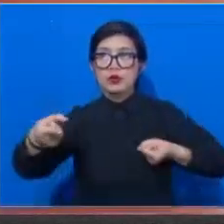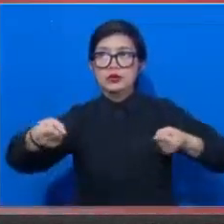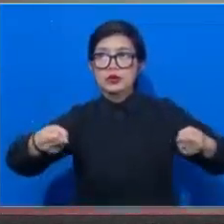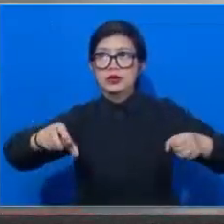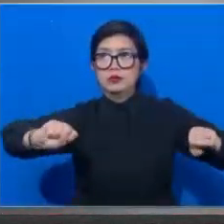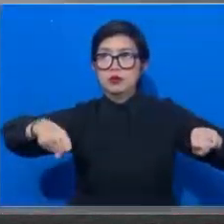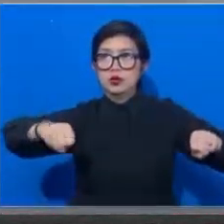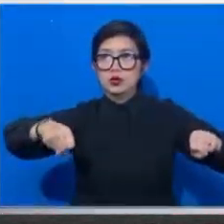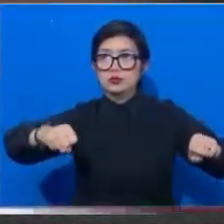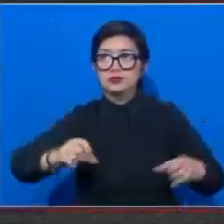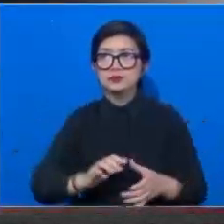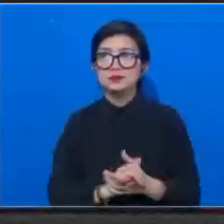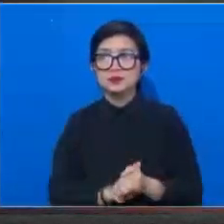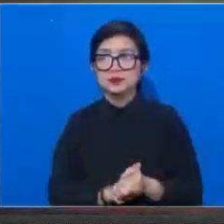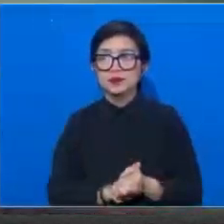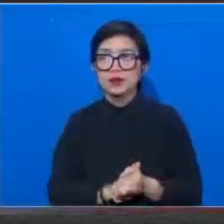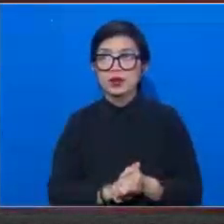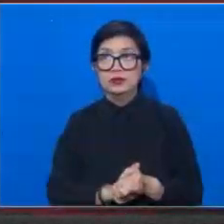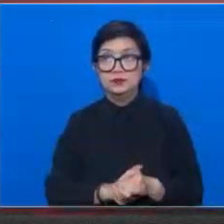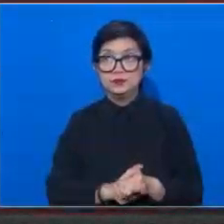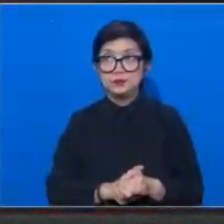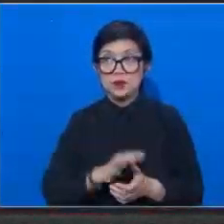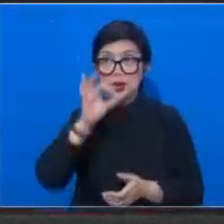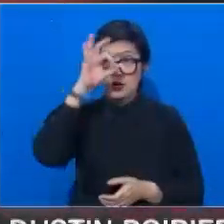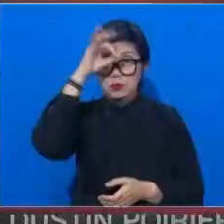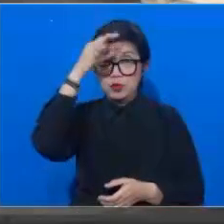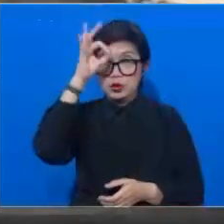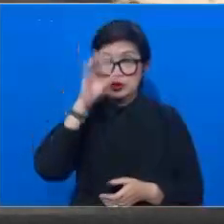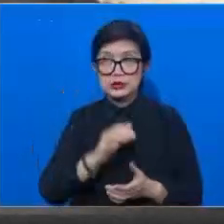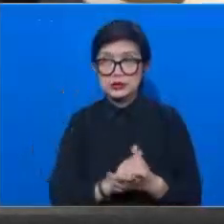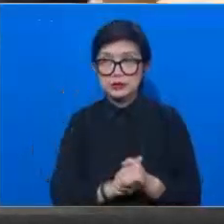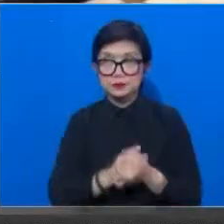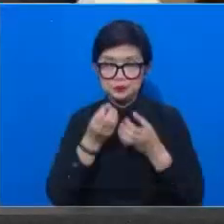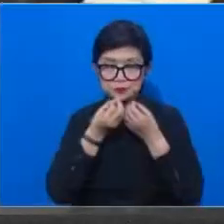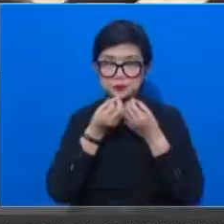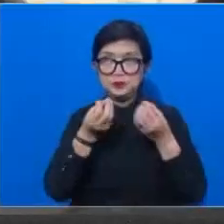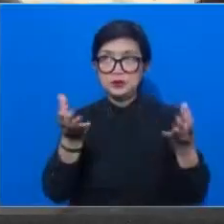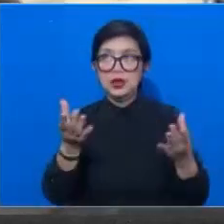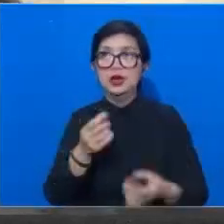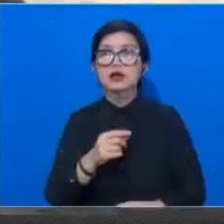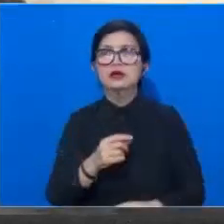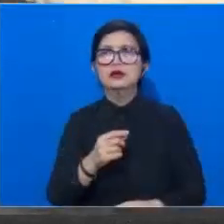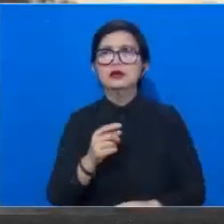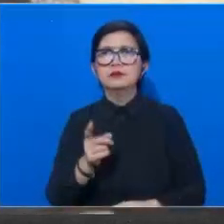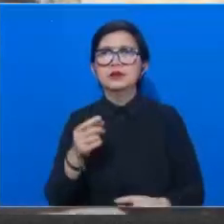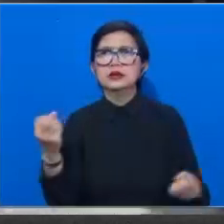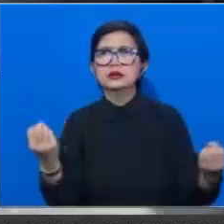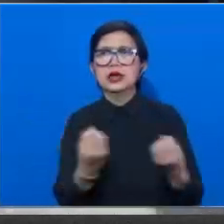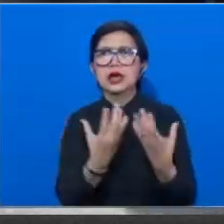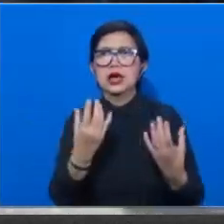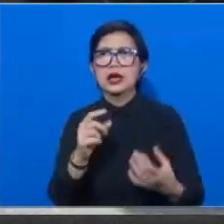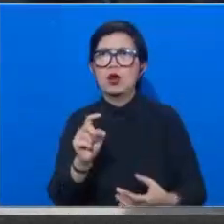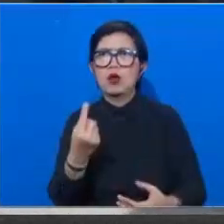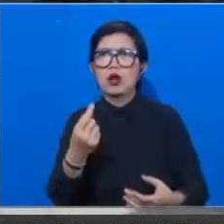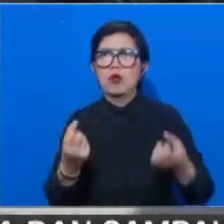motor. Dari keterangan anggota Satlantas Polres Klaten, Bribka Joko Novianto, kecelakaan diduga dipicu oleh pengemudi mobil